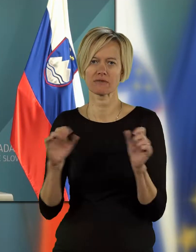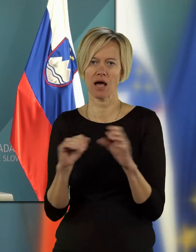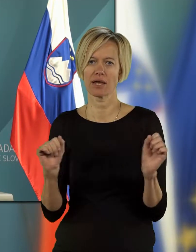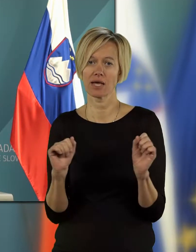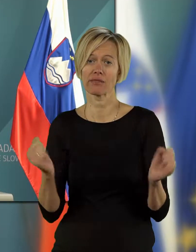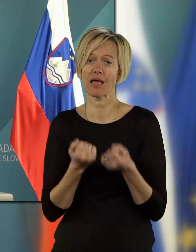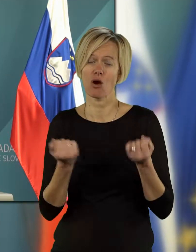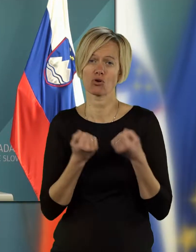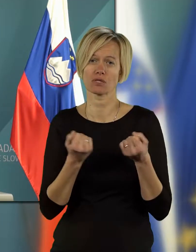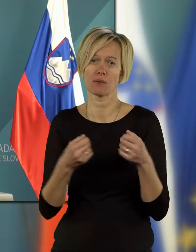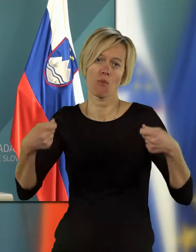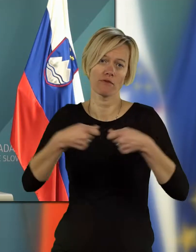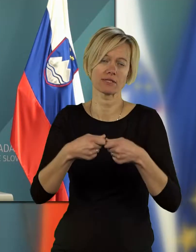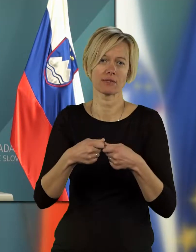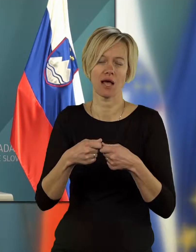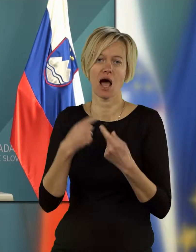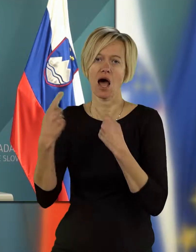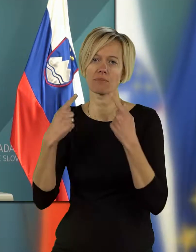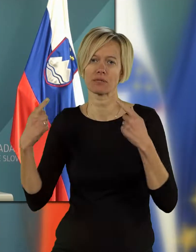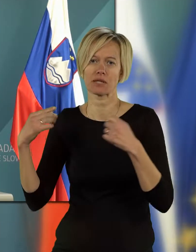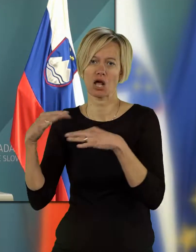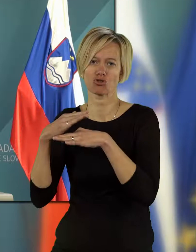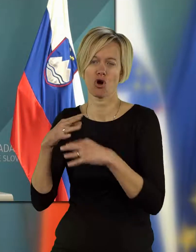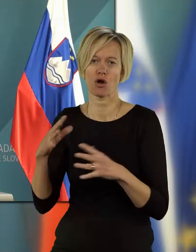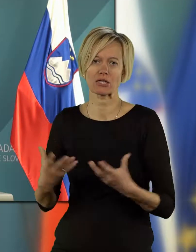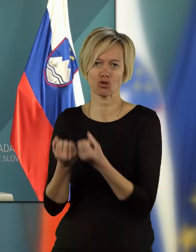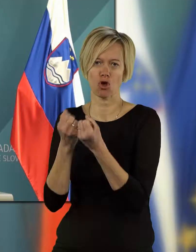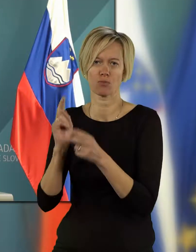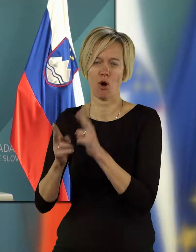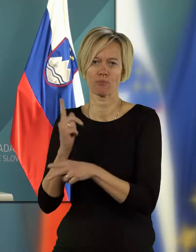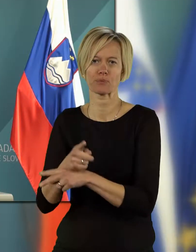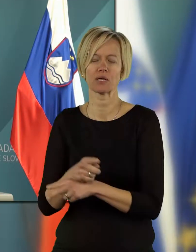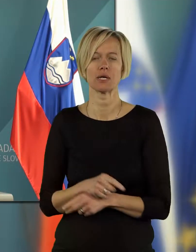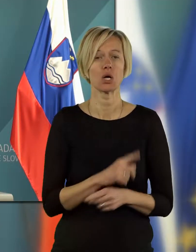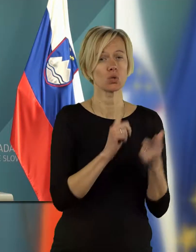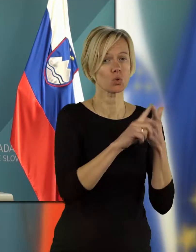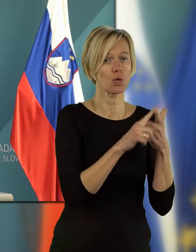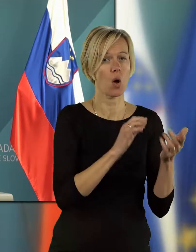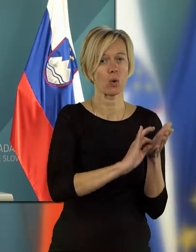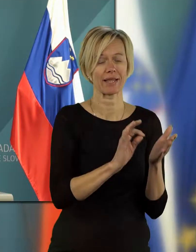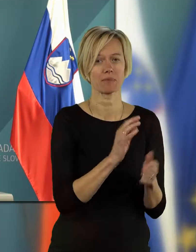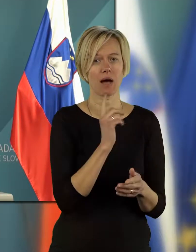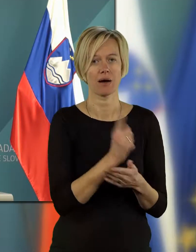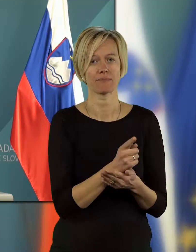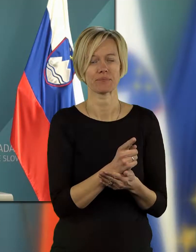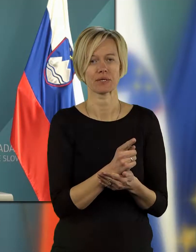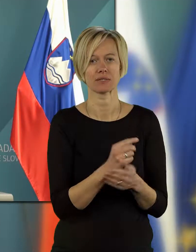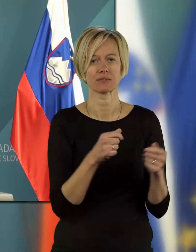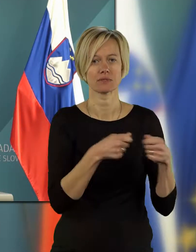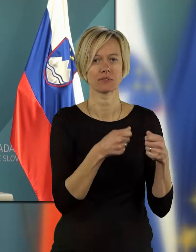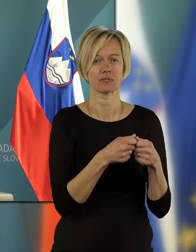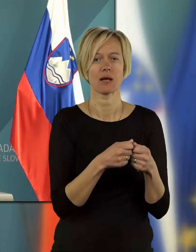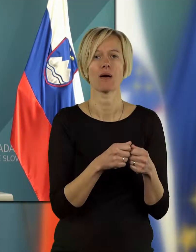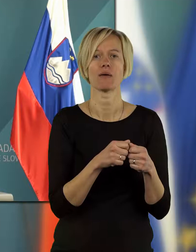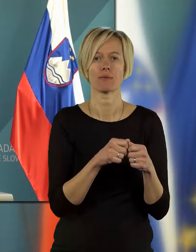zaradi izvajanja dejavnosti povezano z arbitražno razsodbo. Potem druga uredba se nanaša na in izhaja